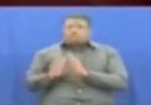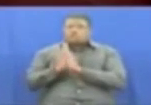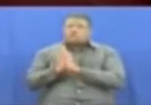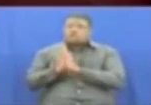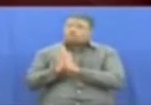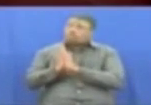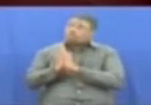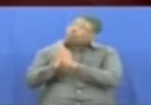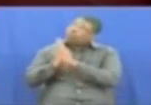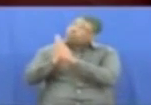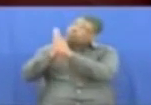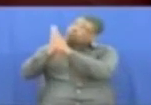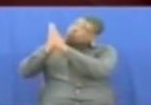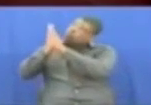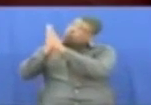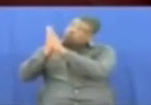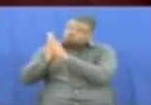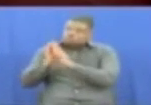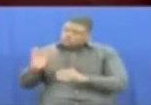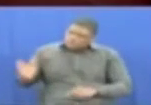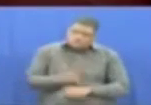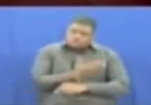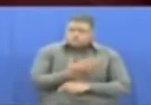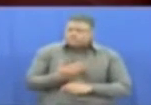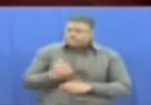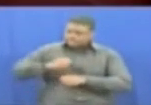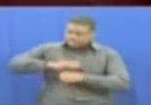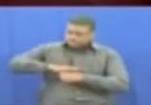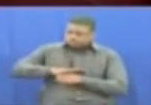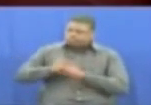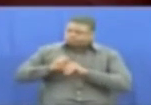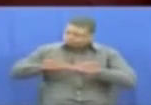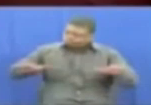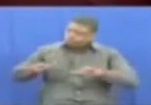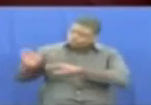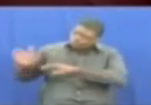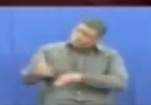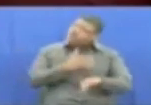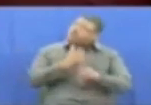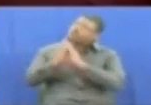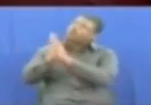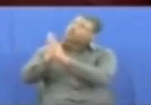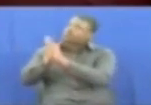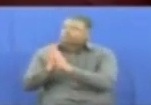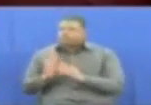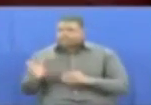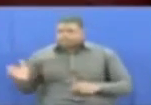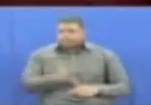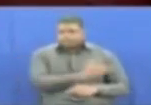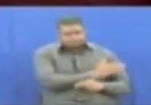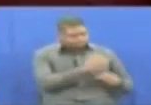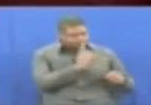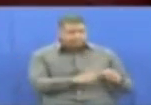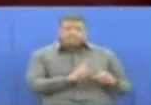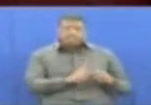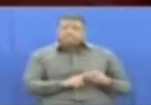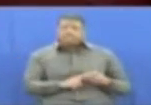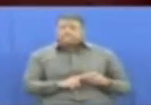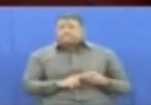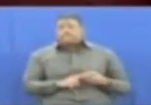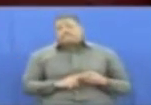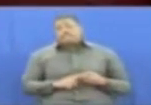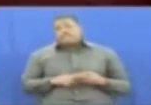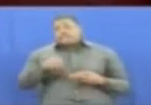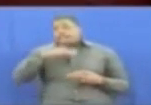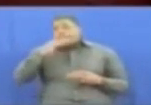hili kubwa ambalo kwa kweli limetingisha hata nchi zenye uchumi mkubwa. Habari ya kupimwa ni wazo zuri,